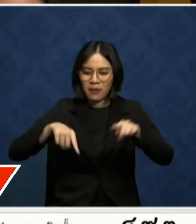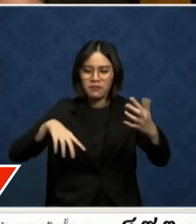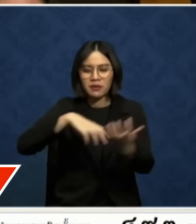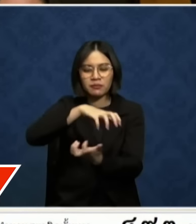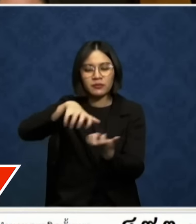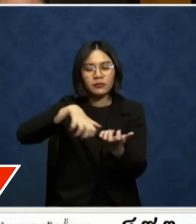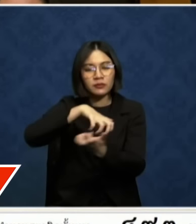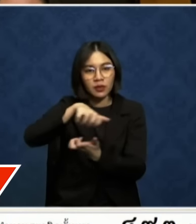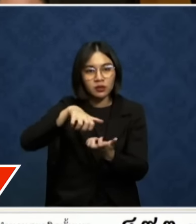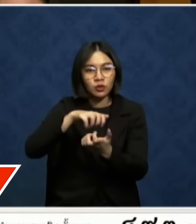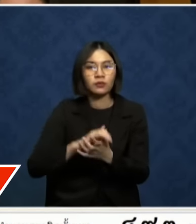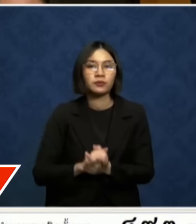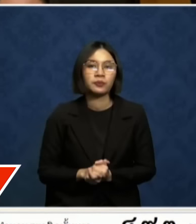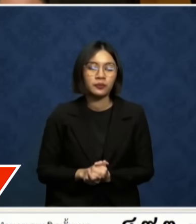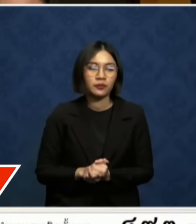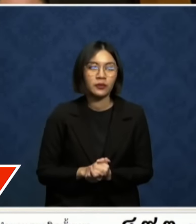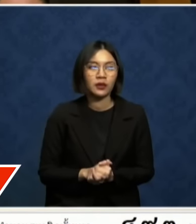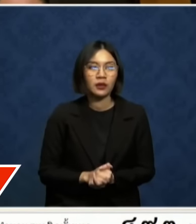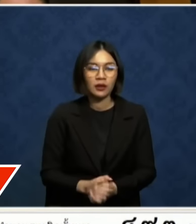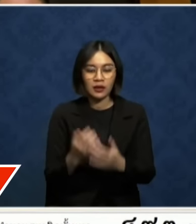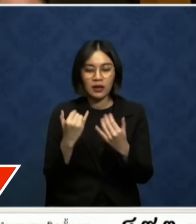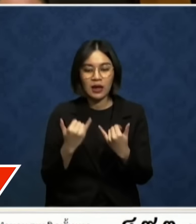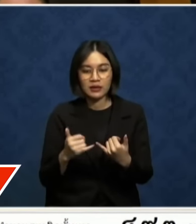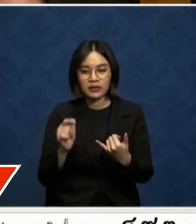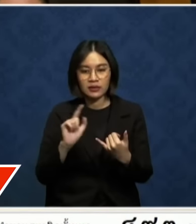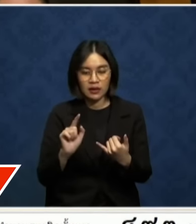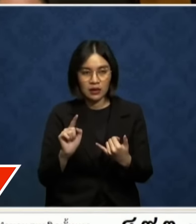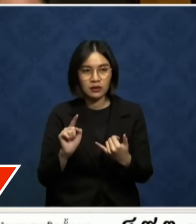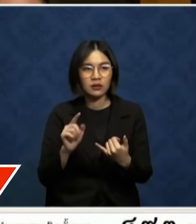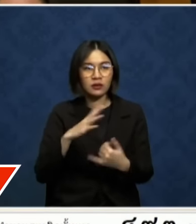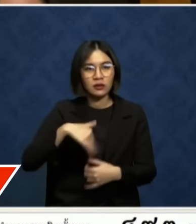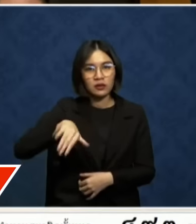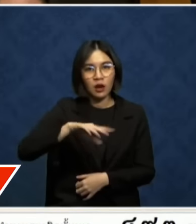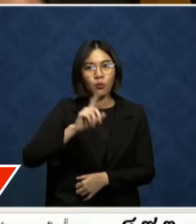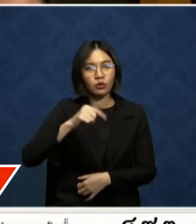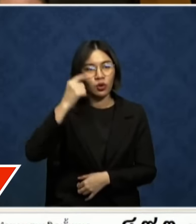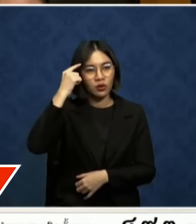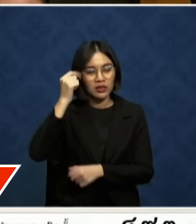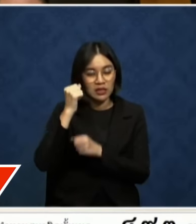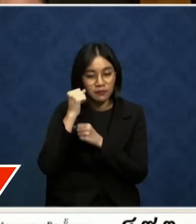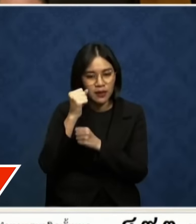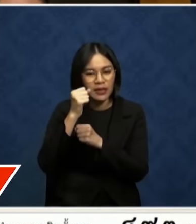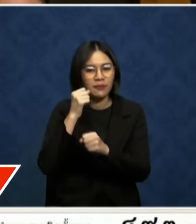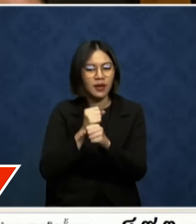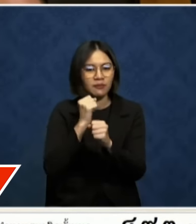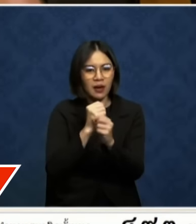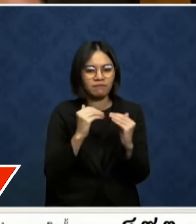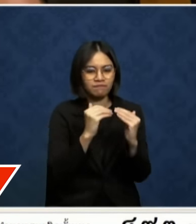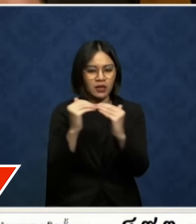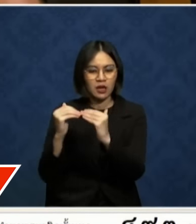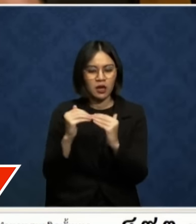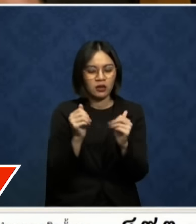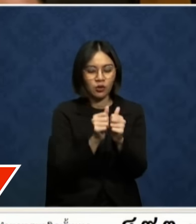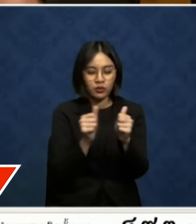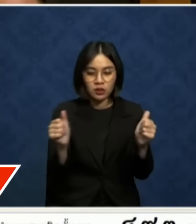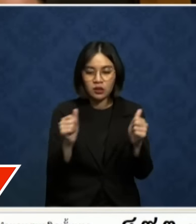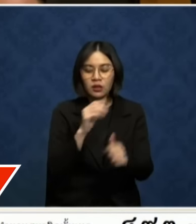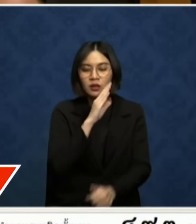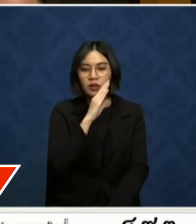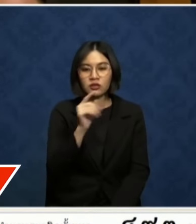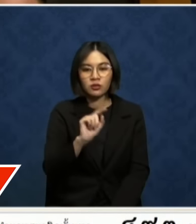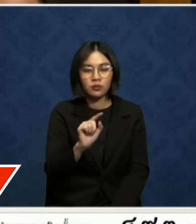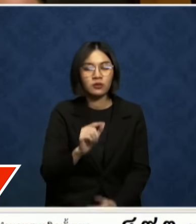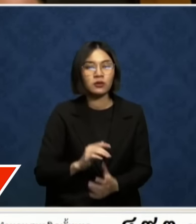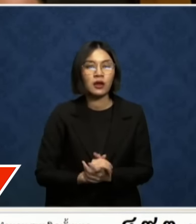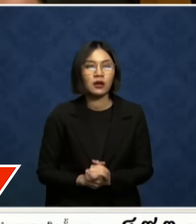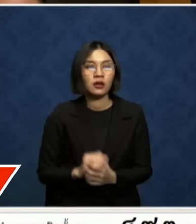ะครับผมคิดว่านี่คือสิ่งที่เราจะต้องพยายามบาลานซ์ให้มันดีนะครับถ้าเราใช้ในเรื่อง